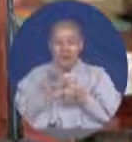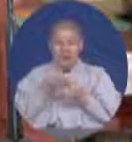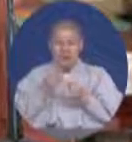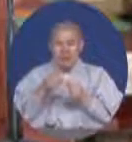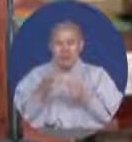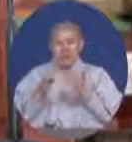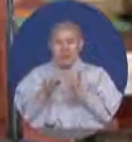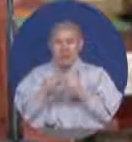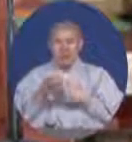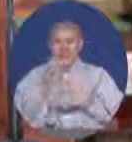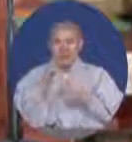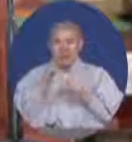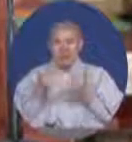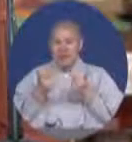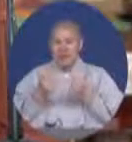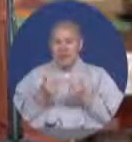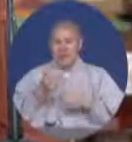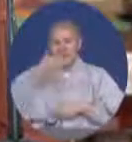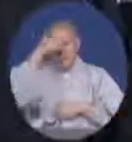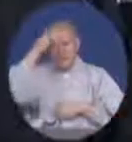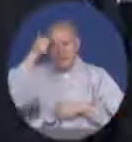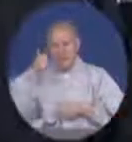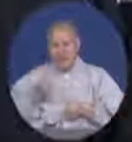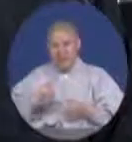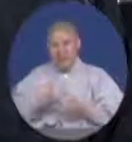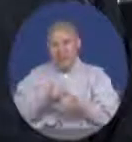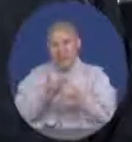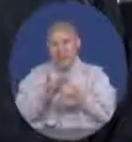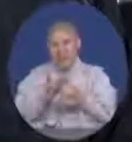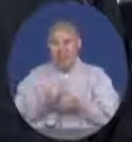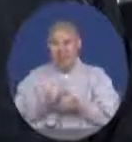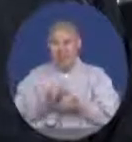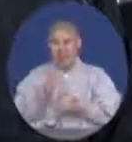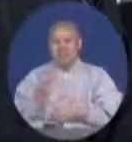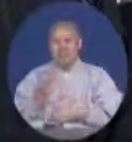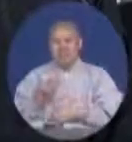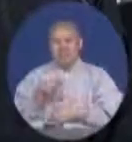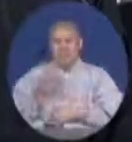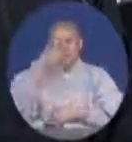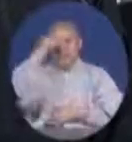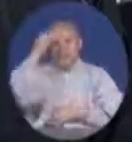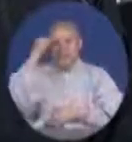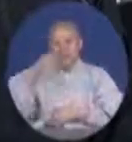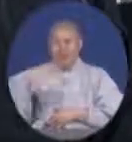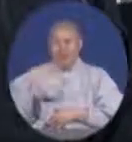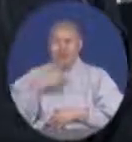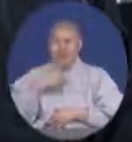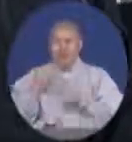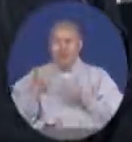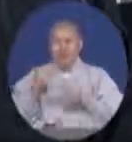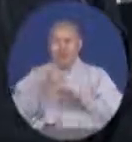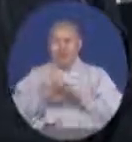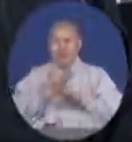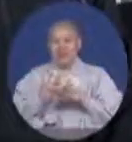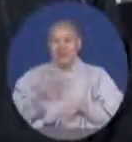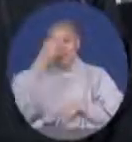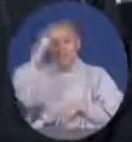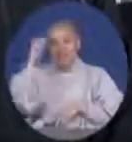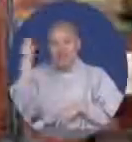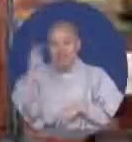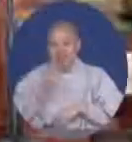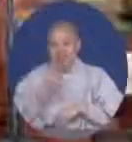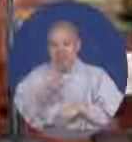주시면 그 먹지도 않고 그거 다 할아버지 갖다 드려요. 그러면 그 할머니 혼자만 가져오는 게 아니라 딴 할머니가 또